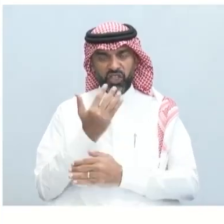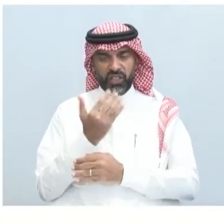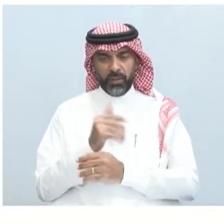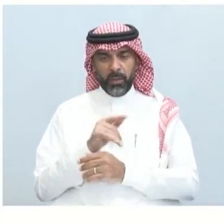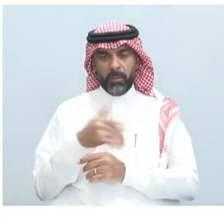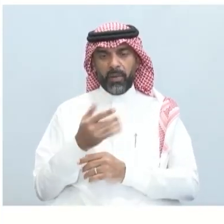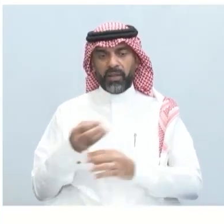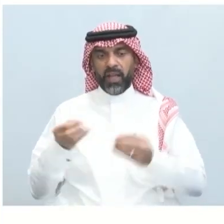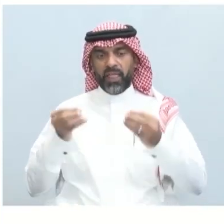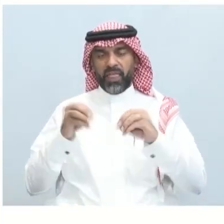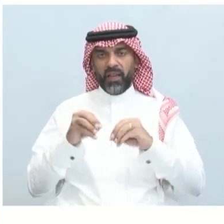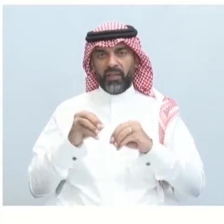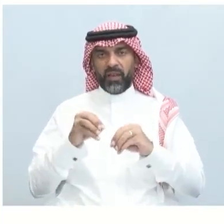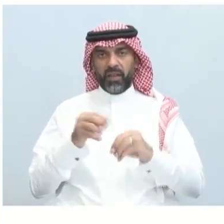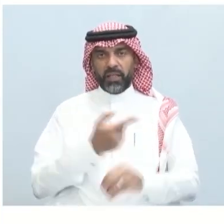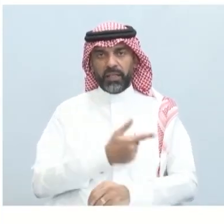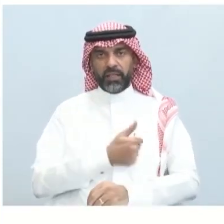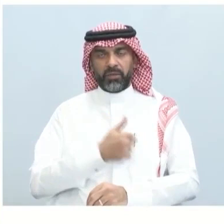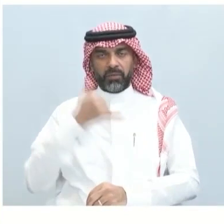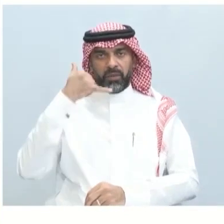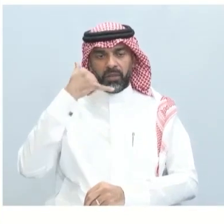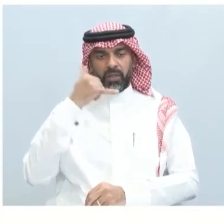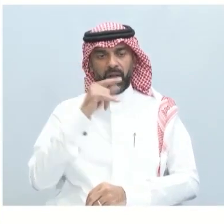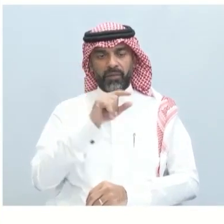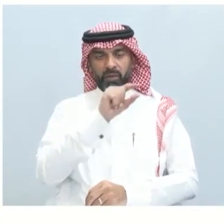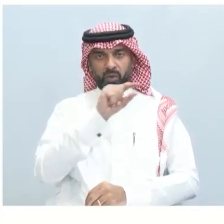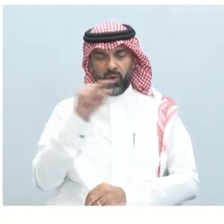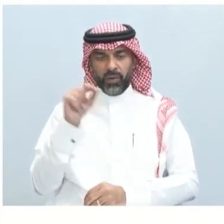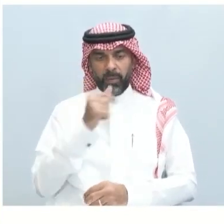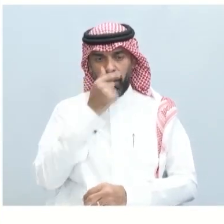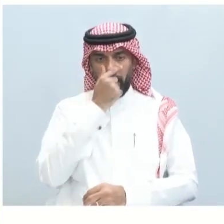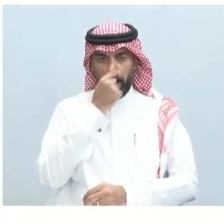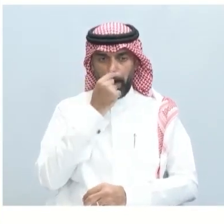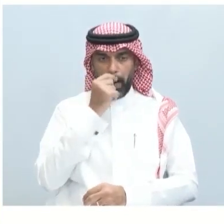ونقوم بإضافة جهات الاتصال في الجوجل شيتس